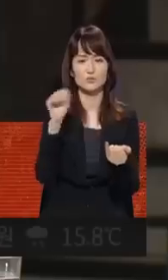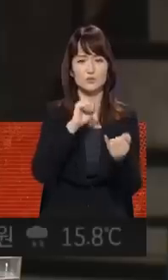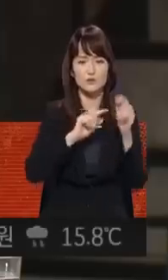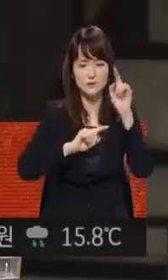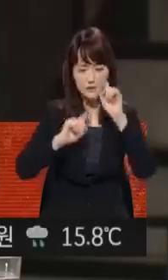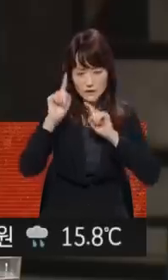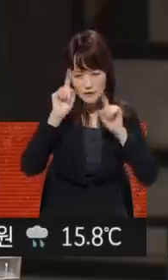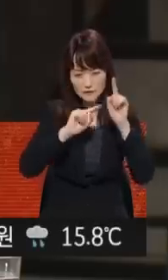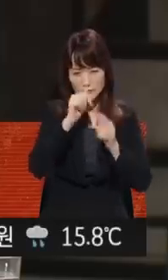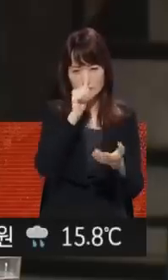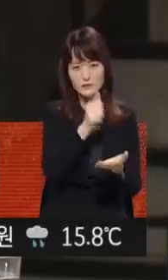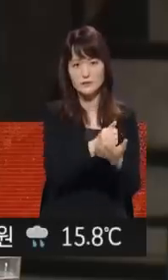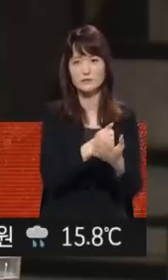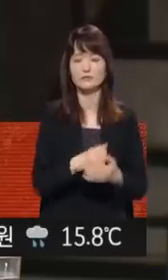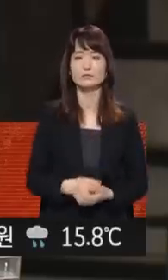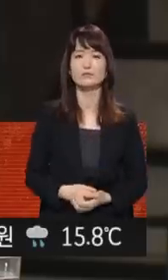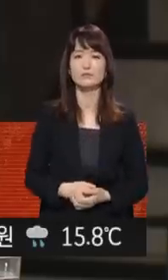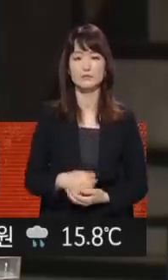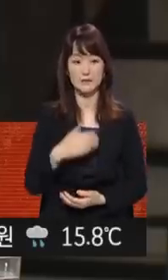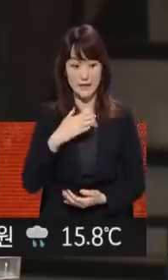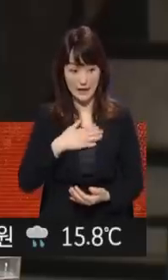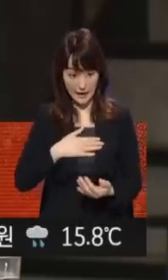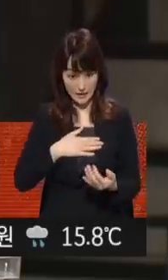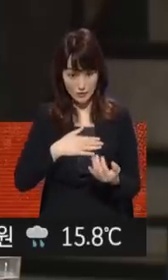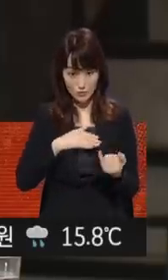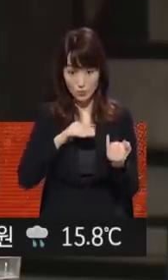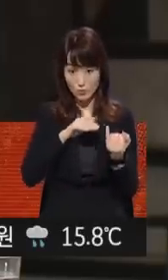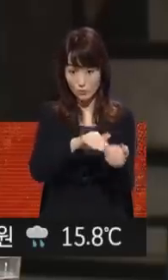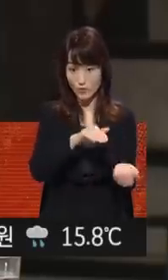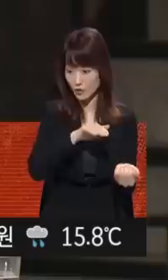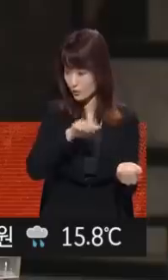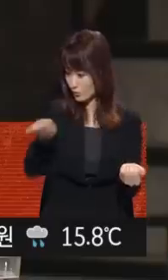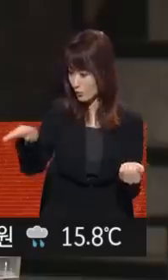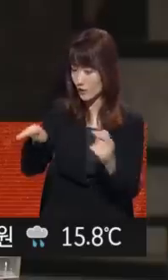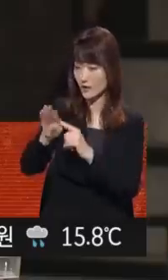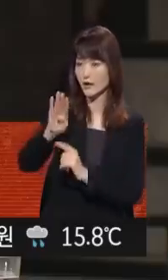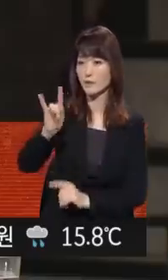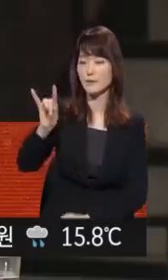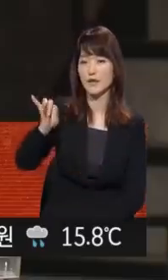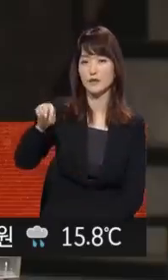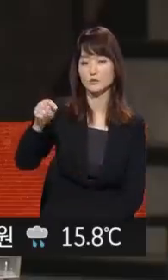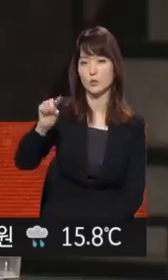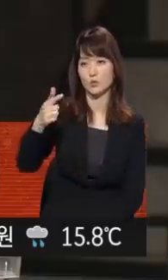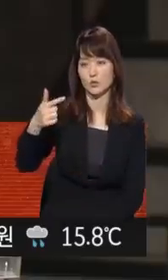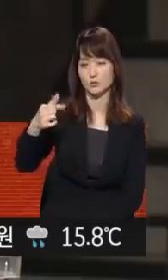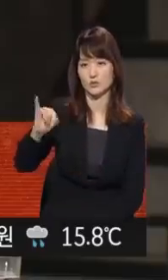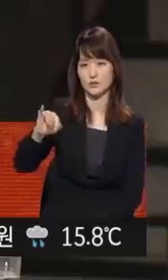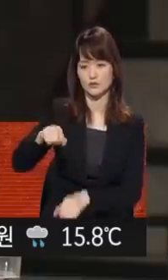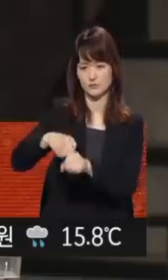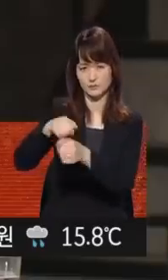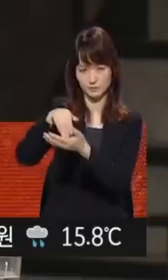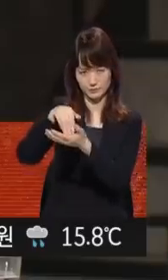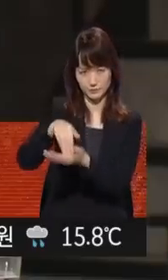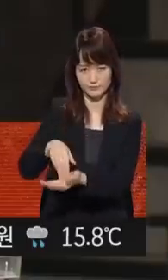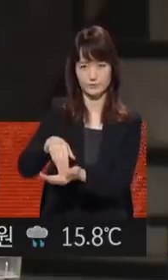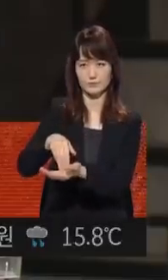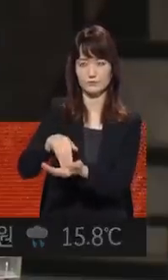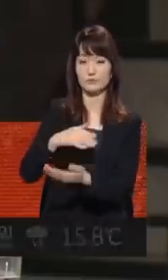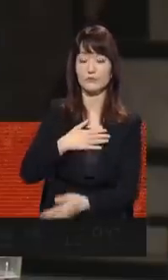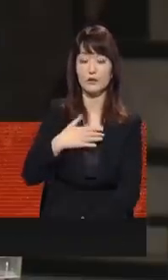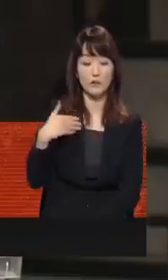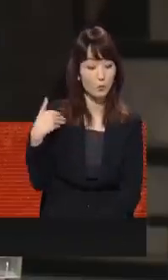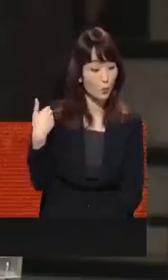이게 뺑소니 운전 알고도 도망갔다면 뺑소니 운전으로 그 처벌이 가중될 수 있기 때문에 분명히 나는